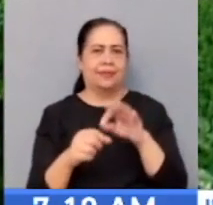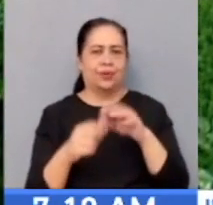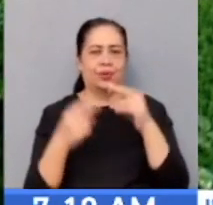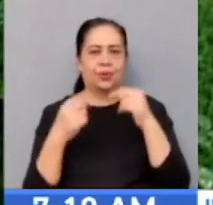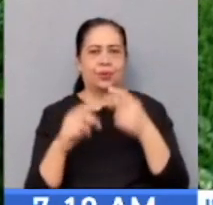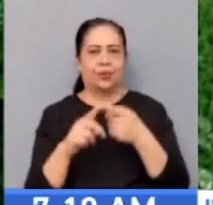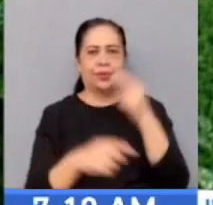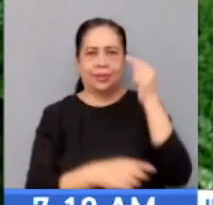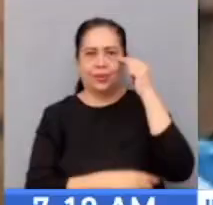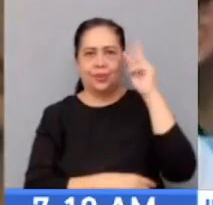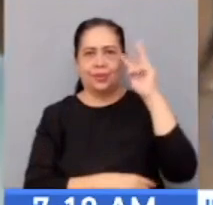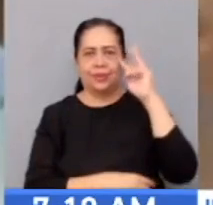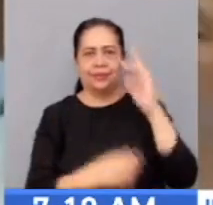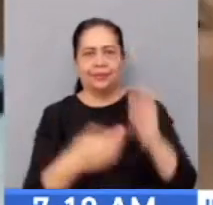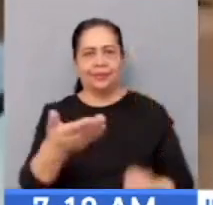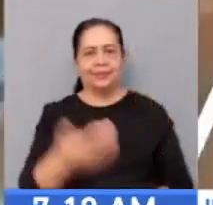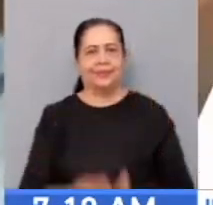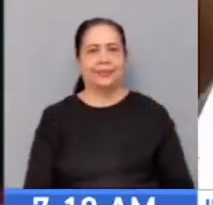Wahe.